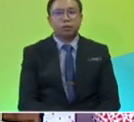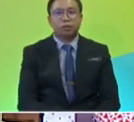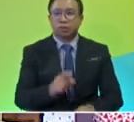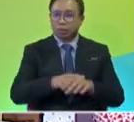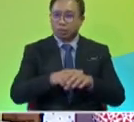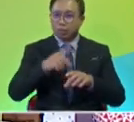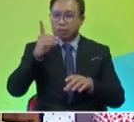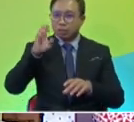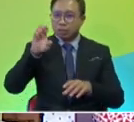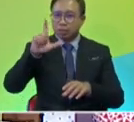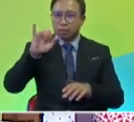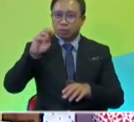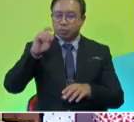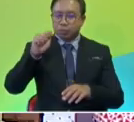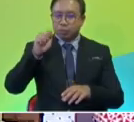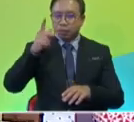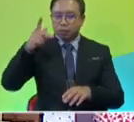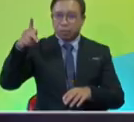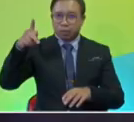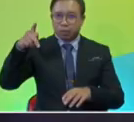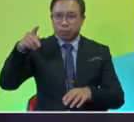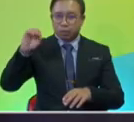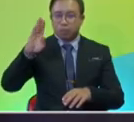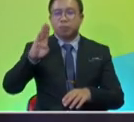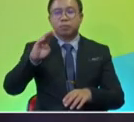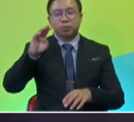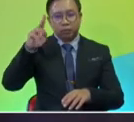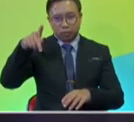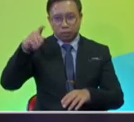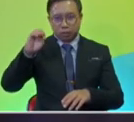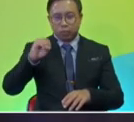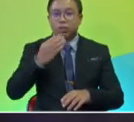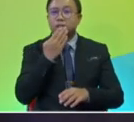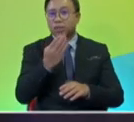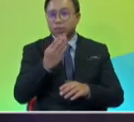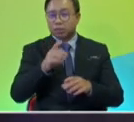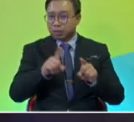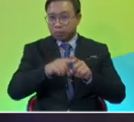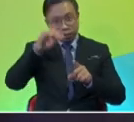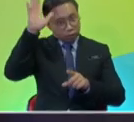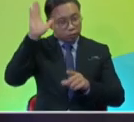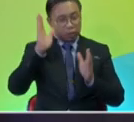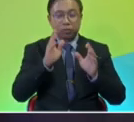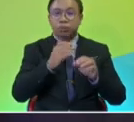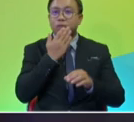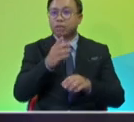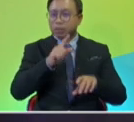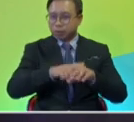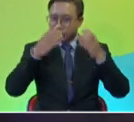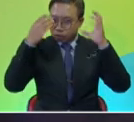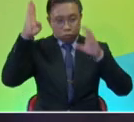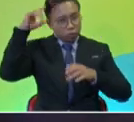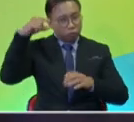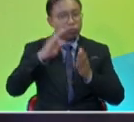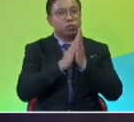pelantar delima KPM Baik Terima Kasih Cikgu Afiq kerana bersama Irfan hari ini dan terima kasih juga kepada Cikgu Bukhari kerana menjadi